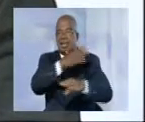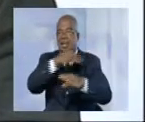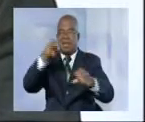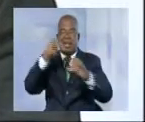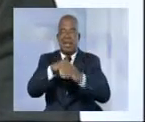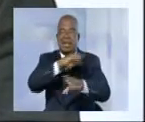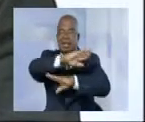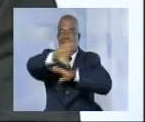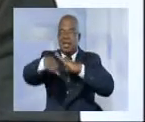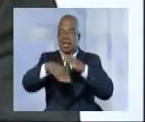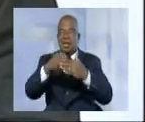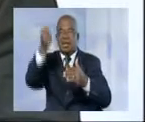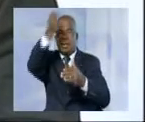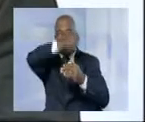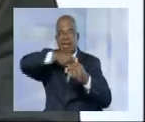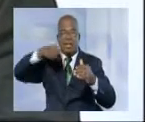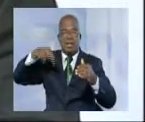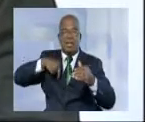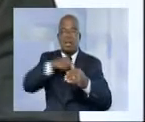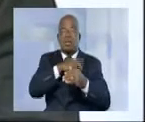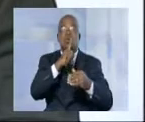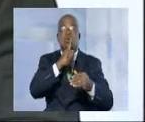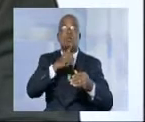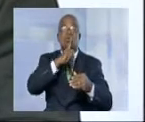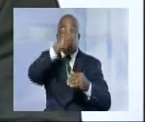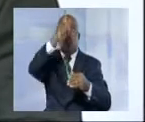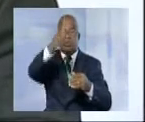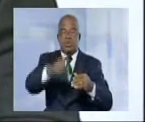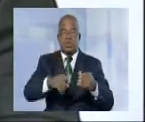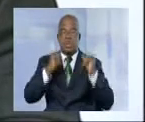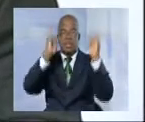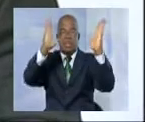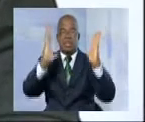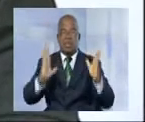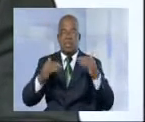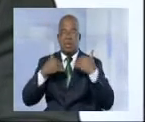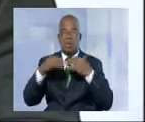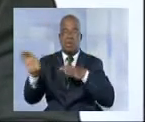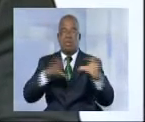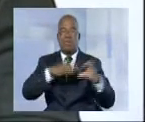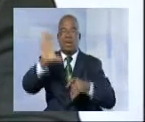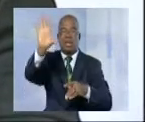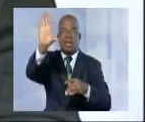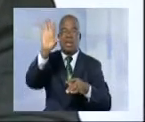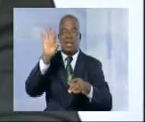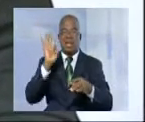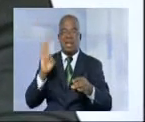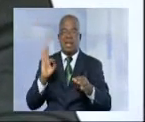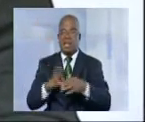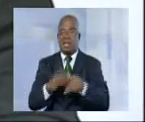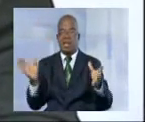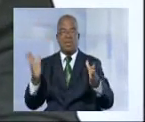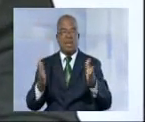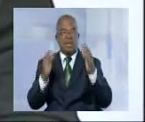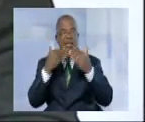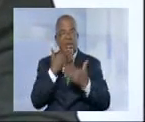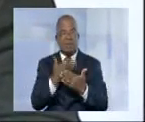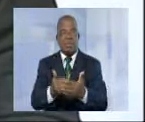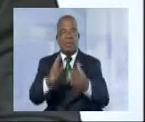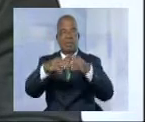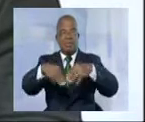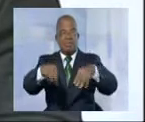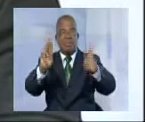convaincus que les Ivoiriens ont fait leur choix de manière calme, pacifique et que les élections présidentielles de